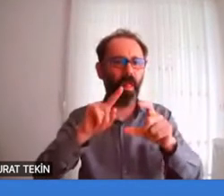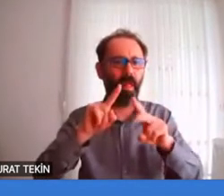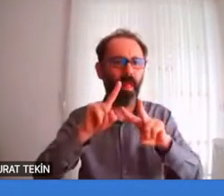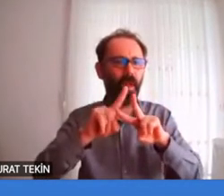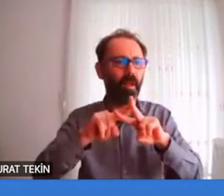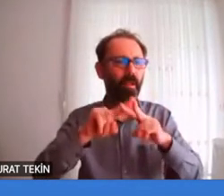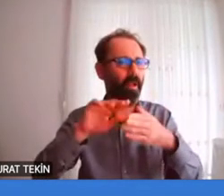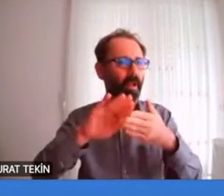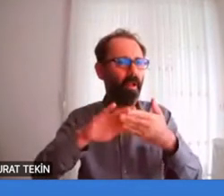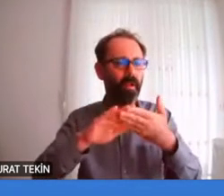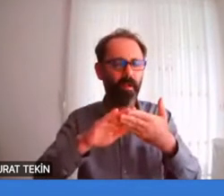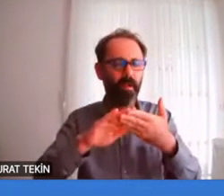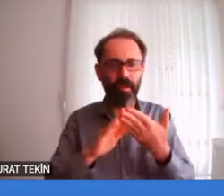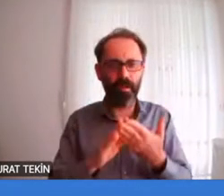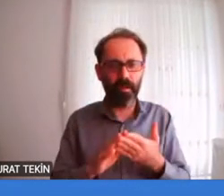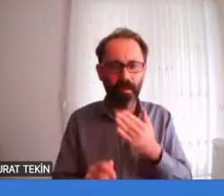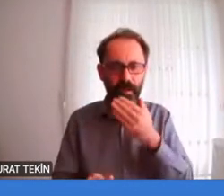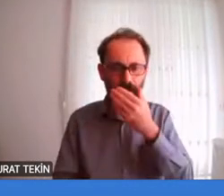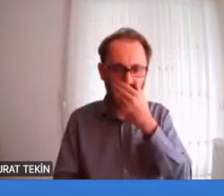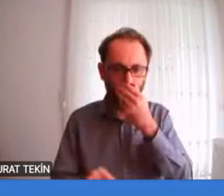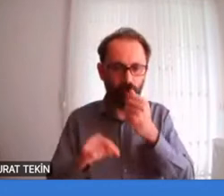bağlısın? Yok mu